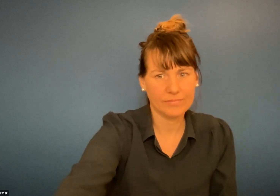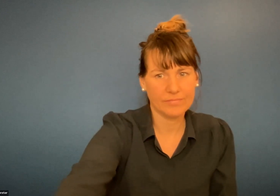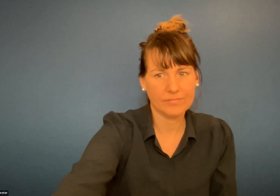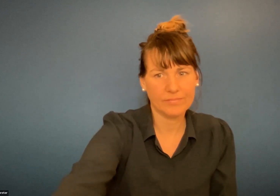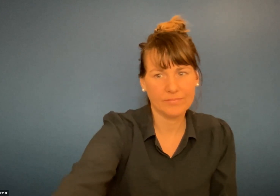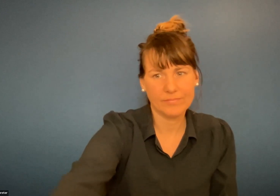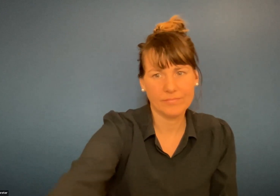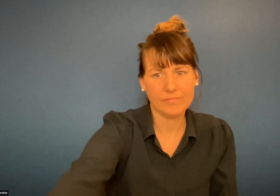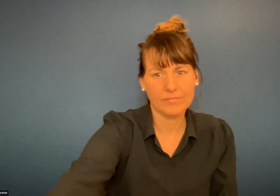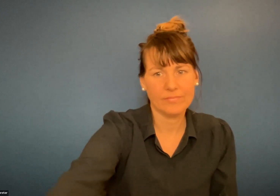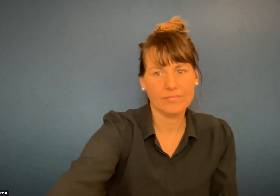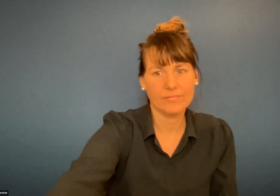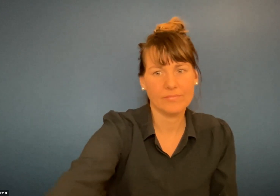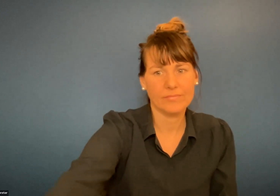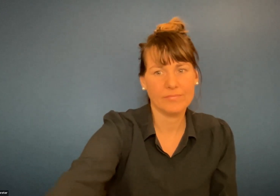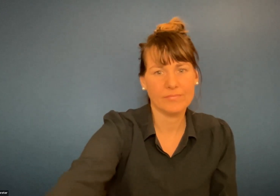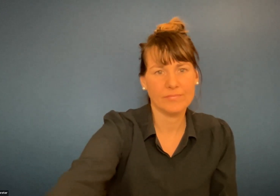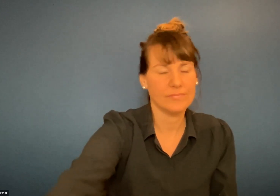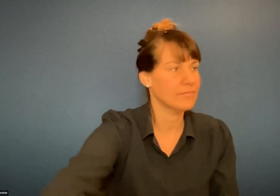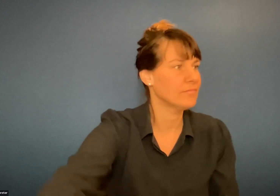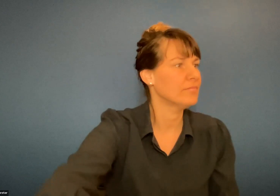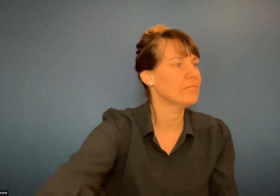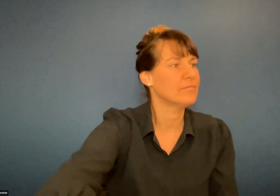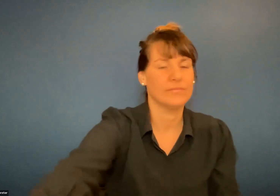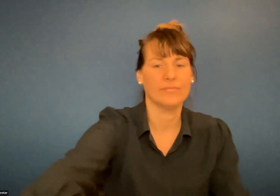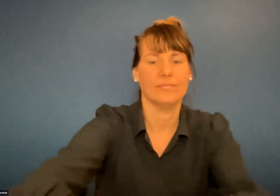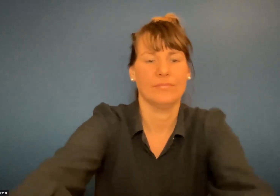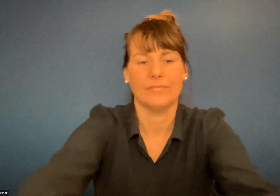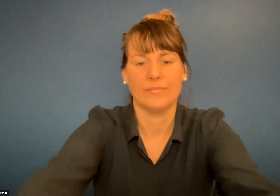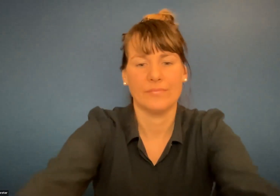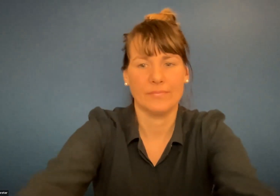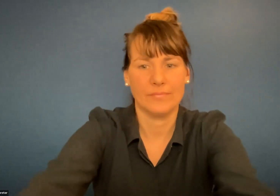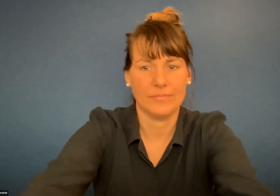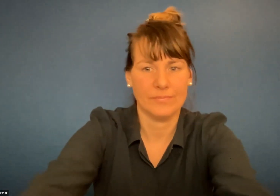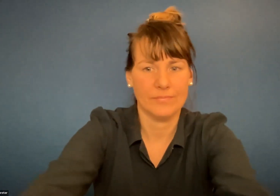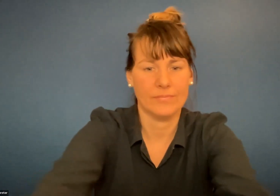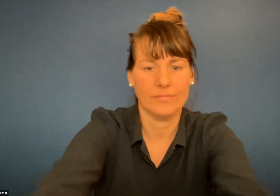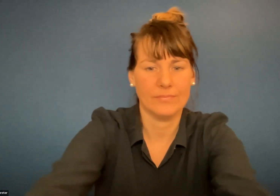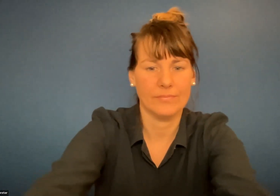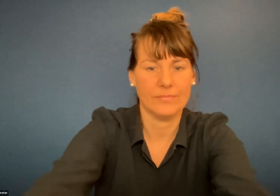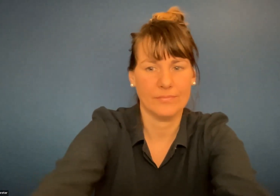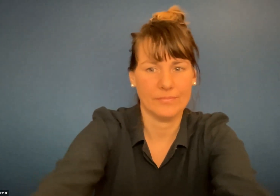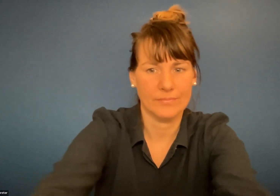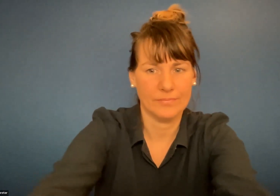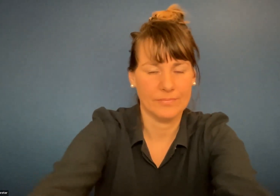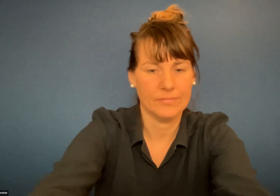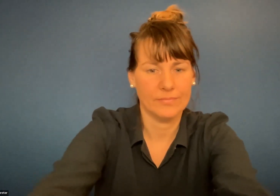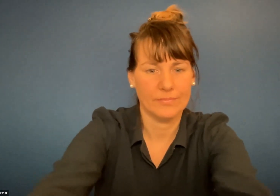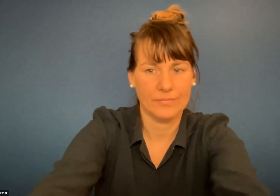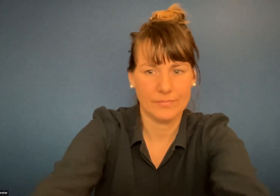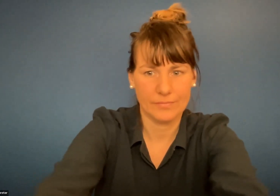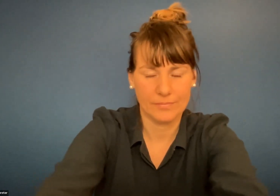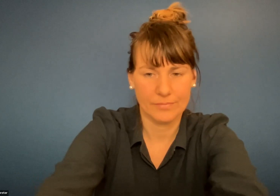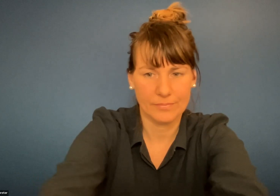Il faut relever que la plupart des régimes de santé ne prennent pas en compte